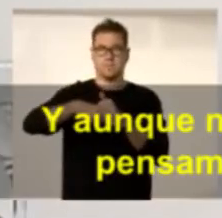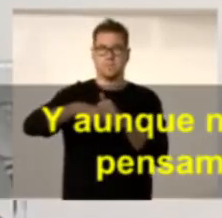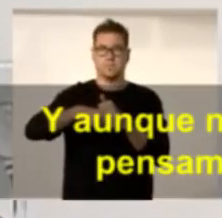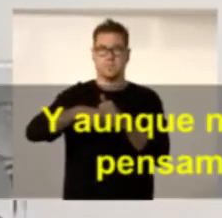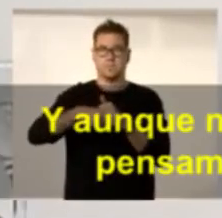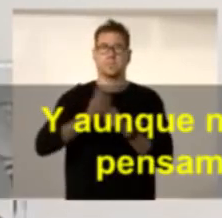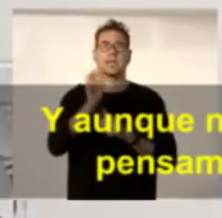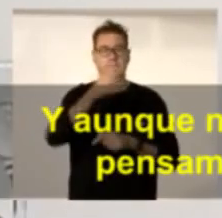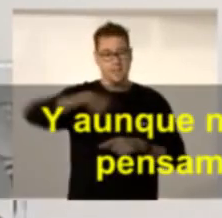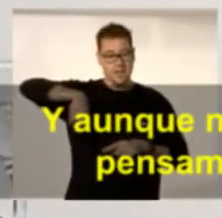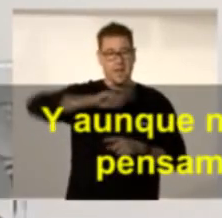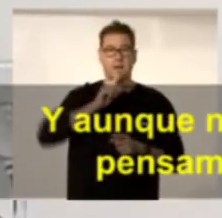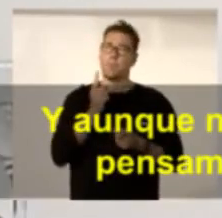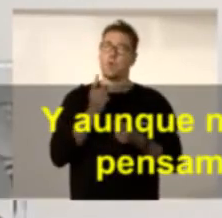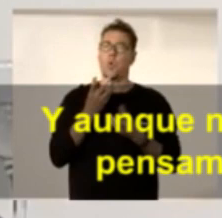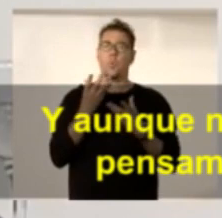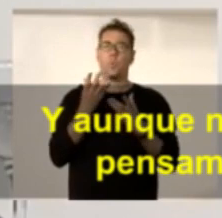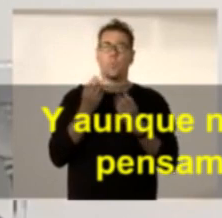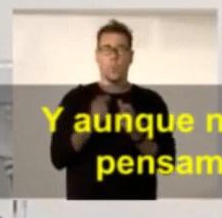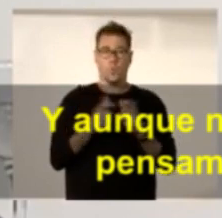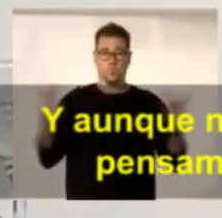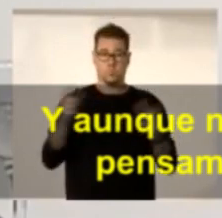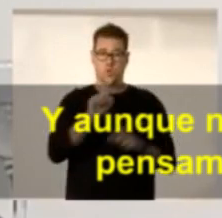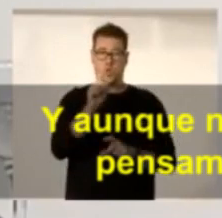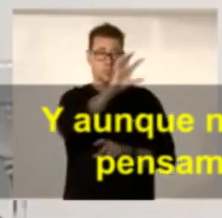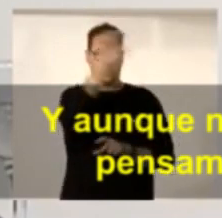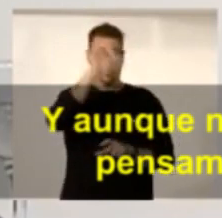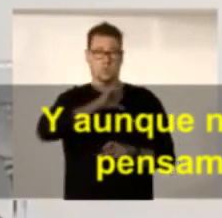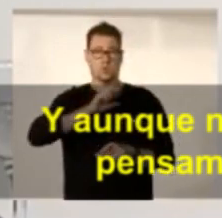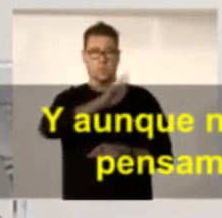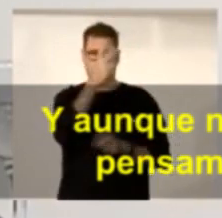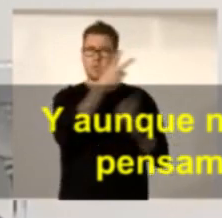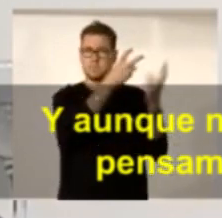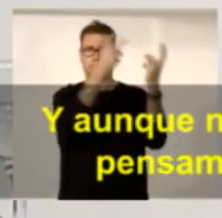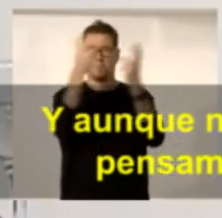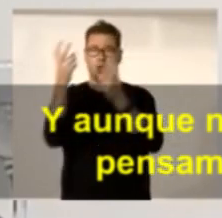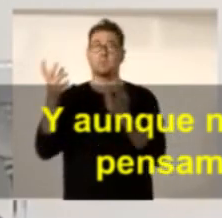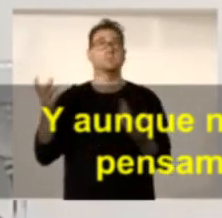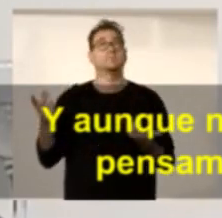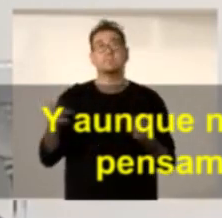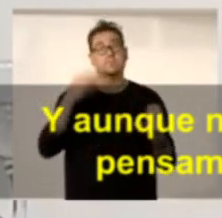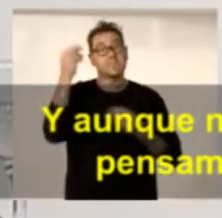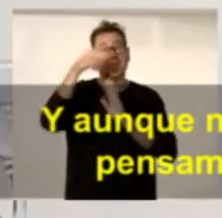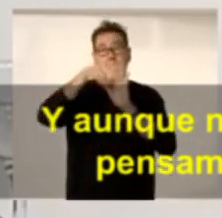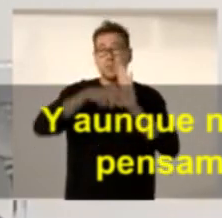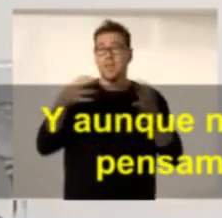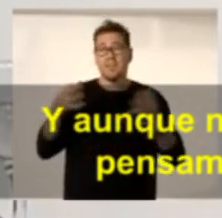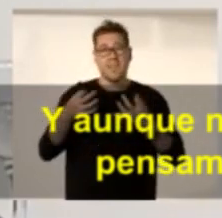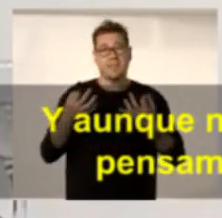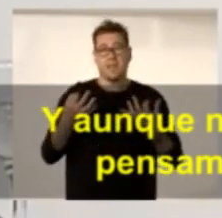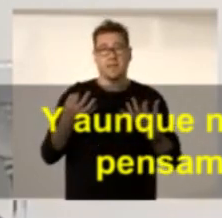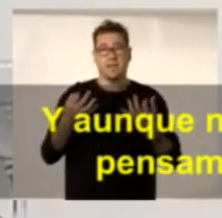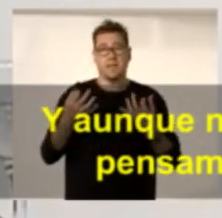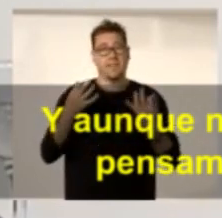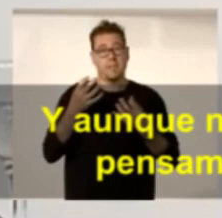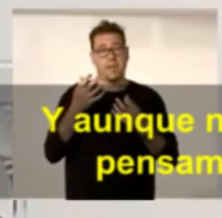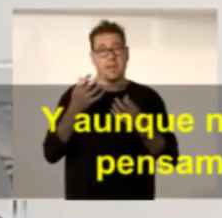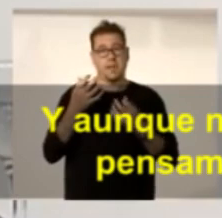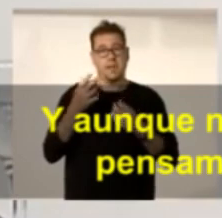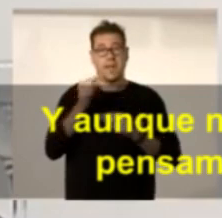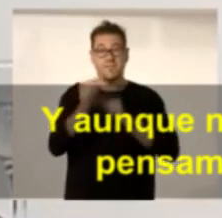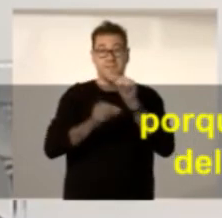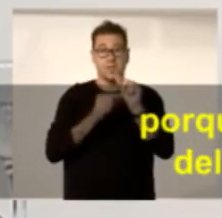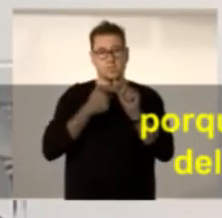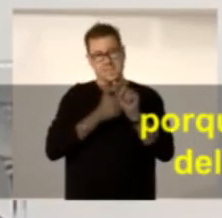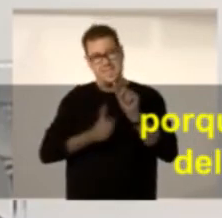I encara que la nostra incidència no siga tan greu com en altres territoris, pensem que les mesures s'han de prendre per davant